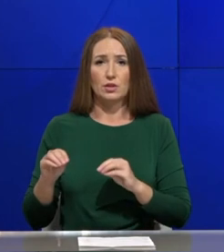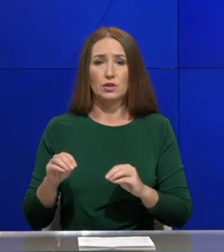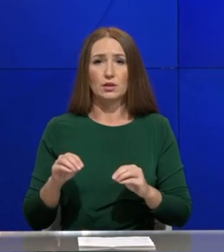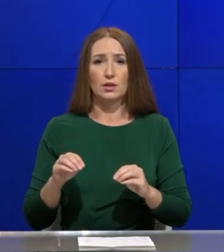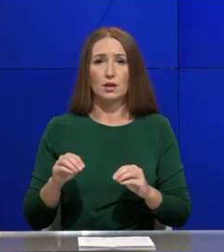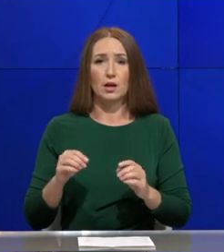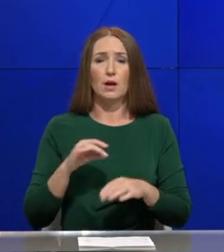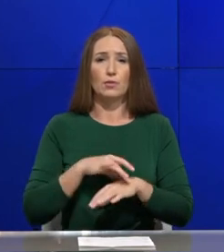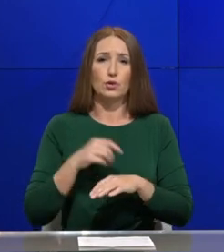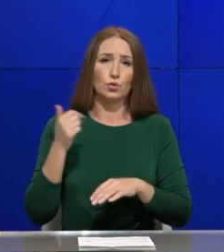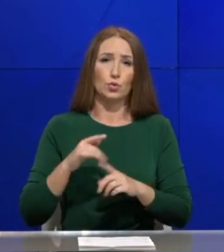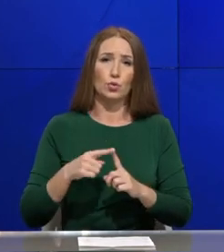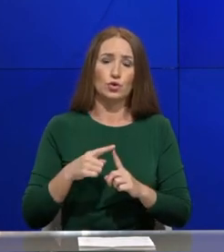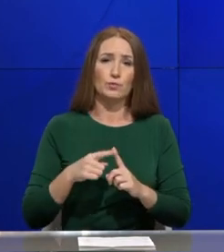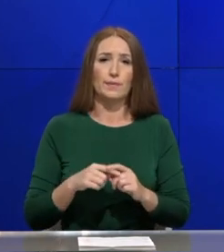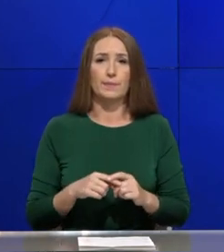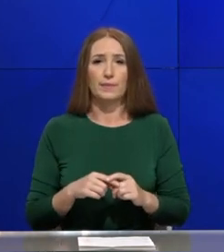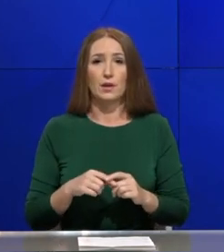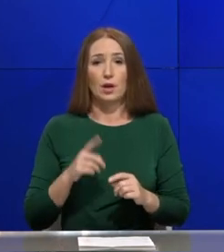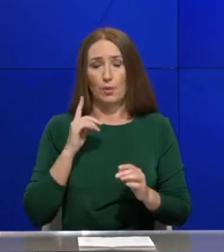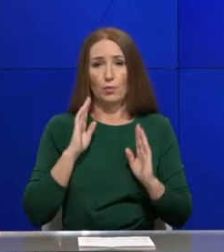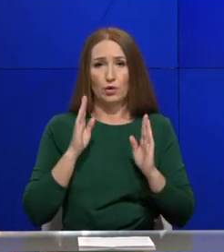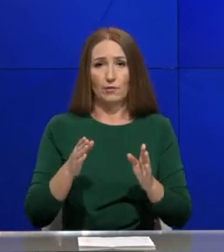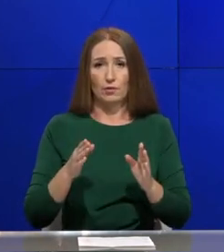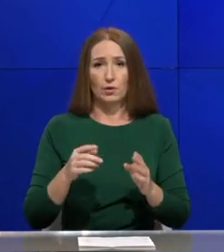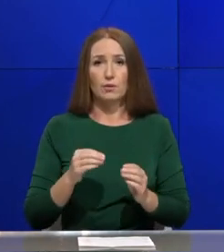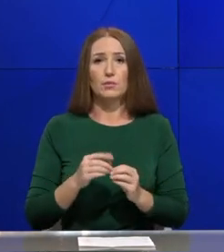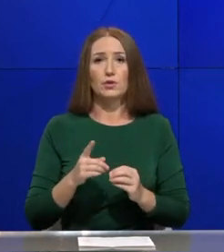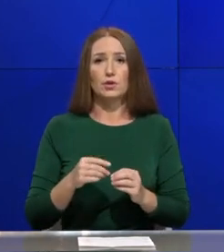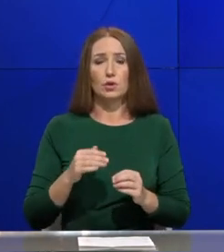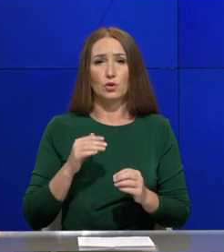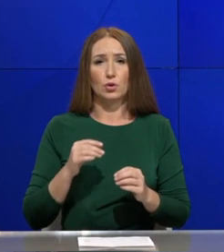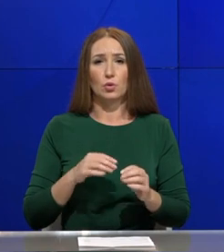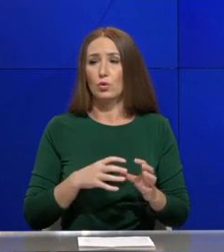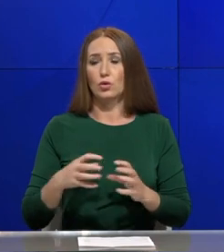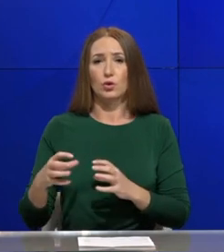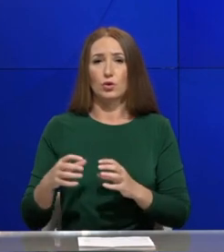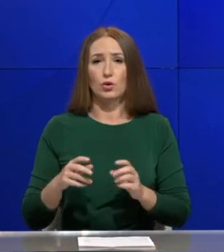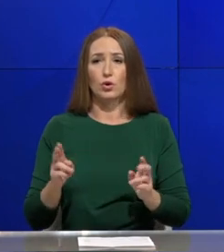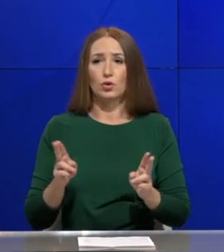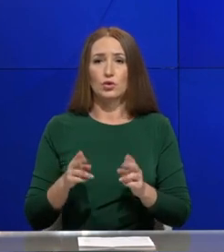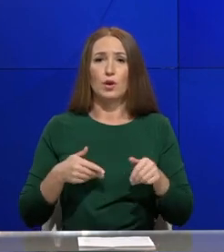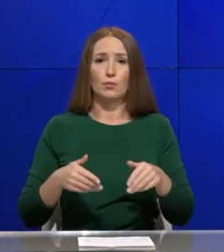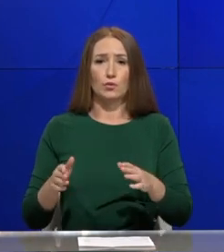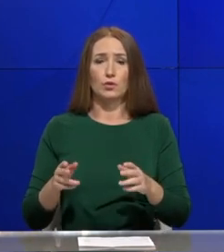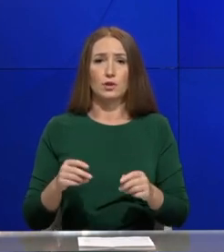u Tošićima. Poseban fokus bit će na kontinuiranom održavanju lokalnih puteva,